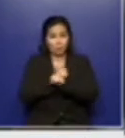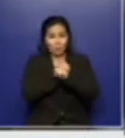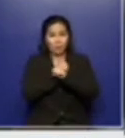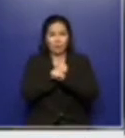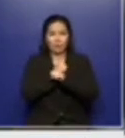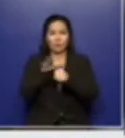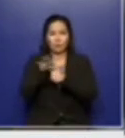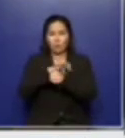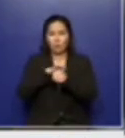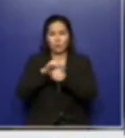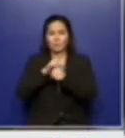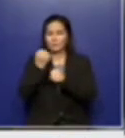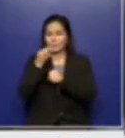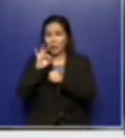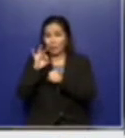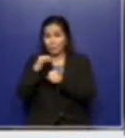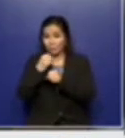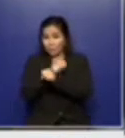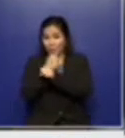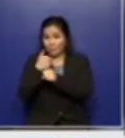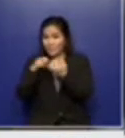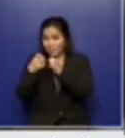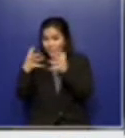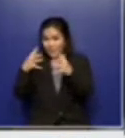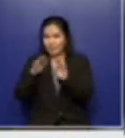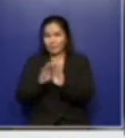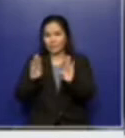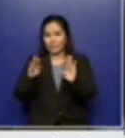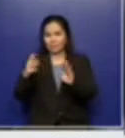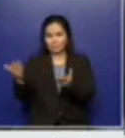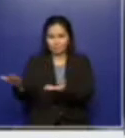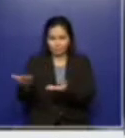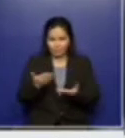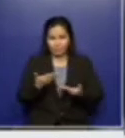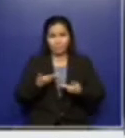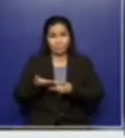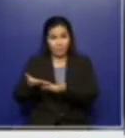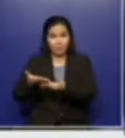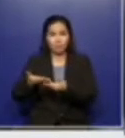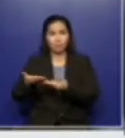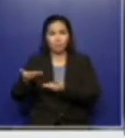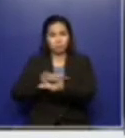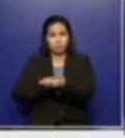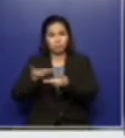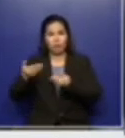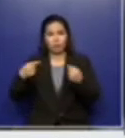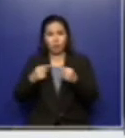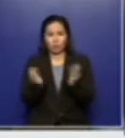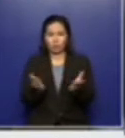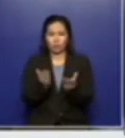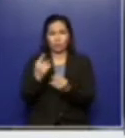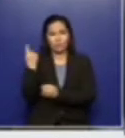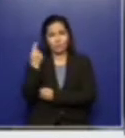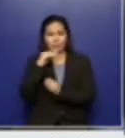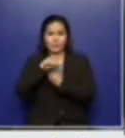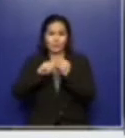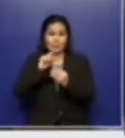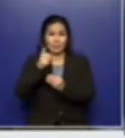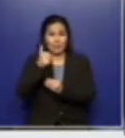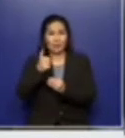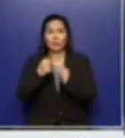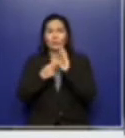ช่นเดียวกับไทยช่วยเร่งเปิดนะครับเพื่อกระตุ้นการท่องเที่ยวกระตุ้นเศรษฐกิจนะครับเช่นด่านที่มีความพร้อมอยู่แล้วมากๆเ